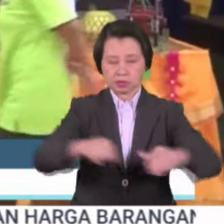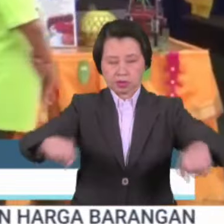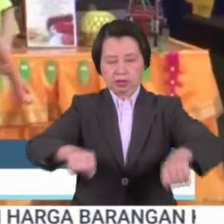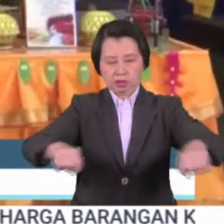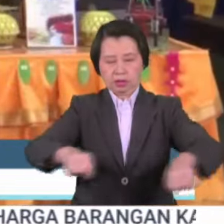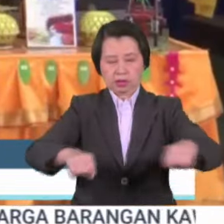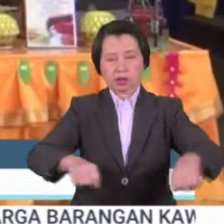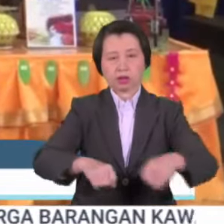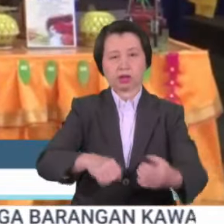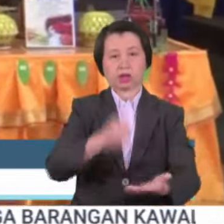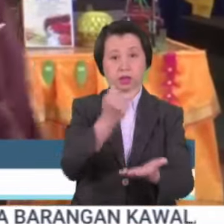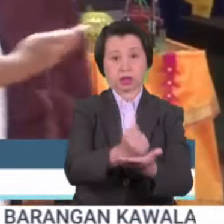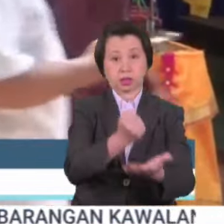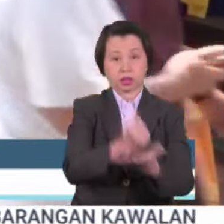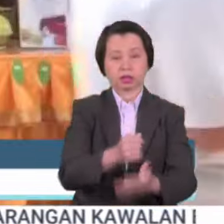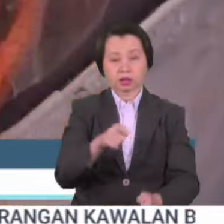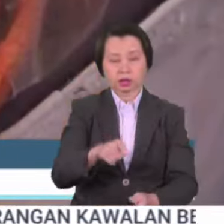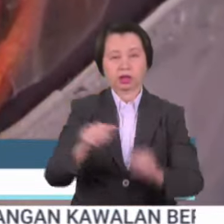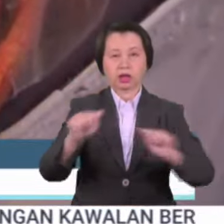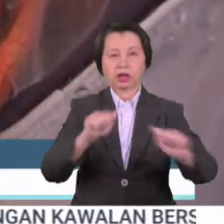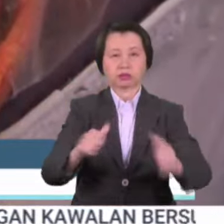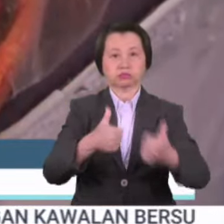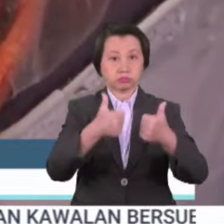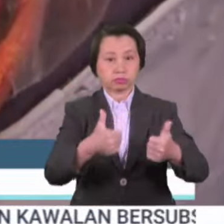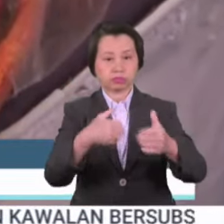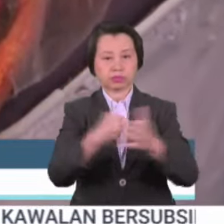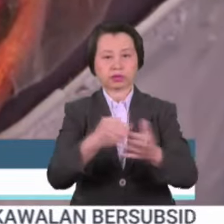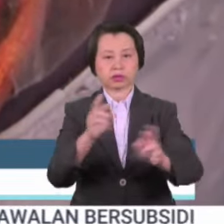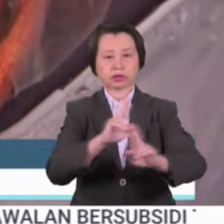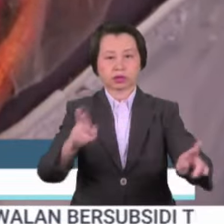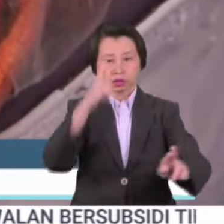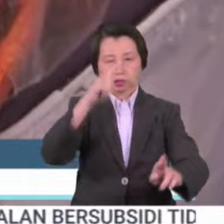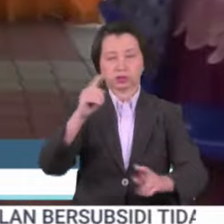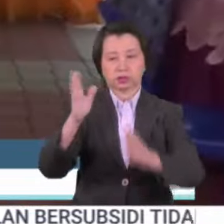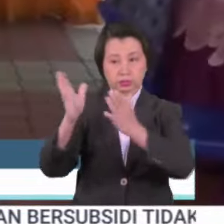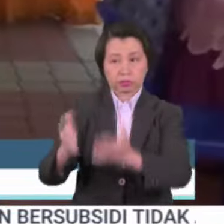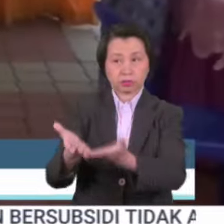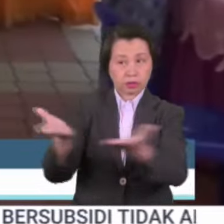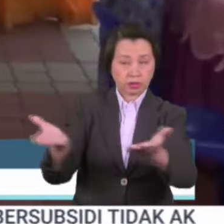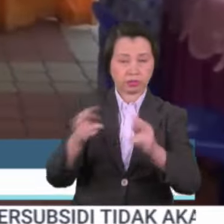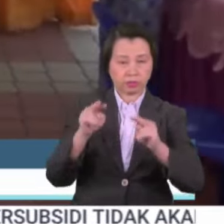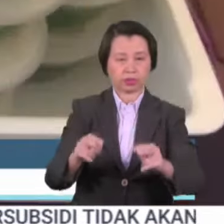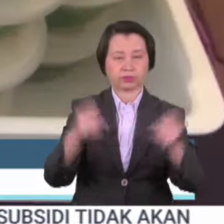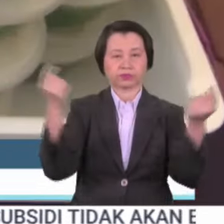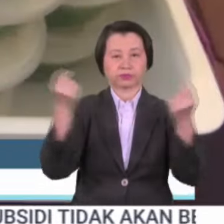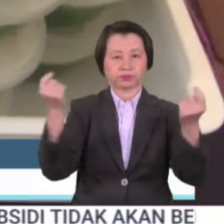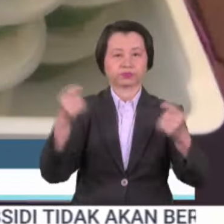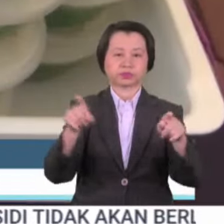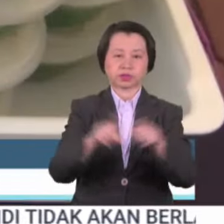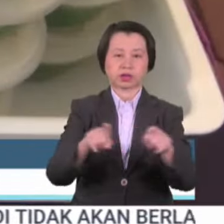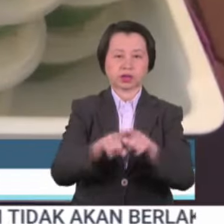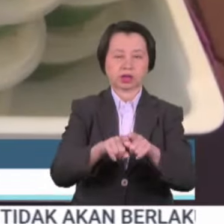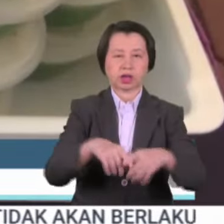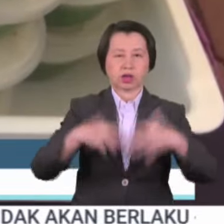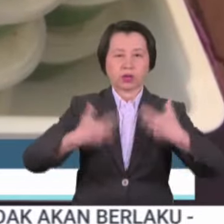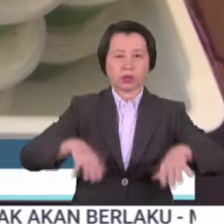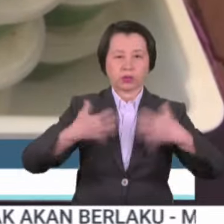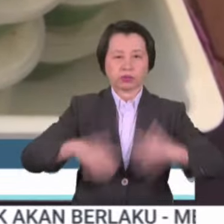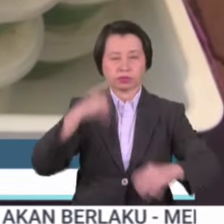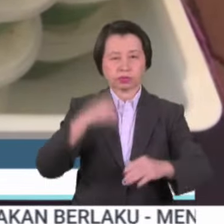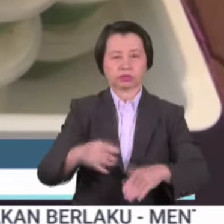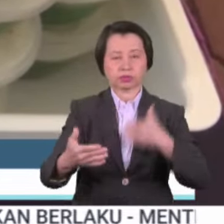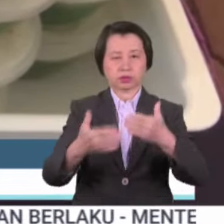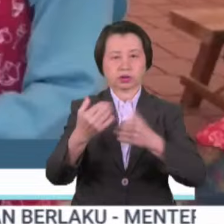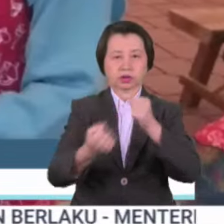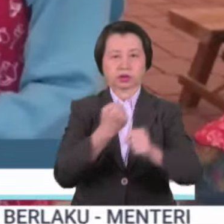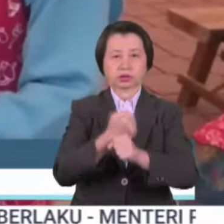memasak sambal tahi minyak antara aktiviti menarik disediakan untuk pengunjung. Festival ini disifatkan sebagai pemanas badan